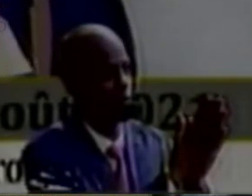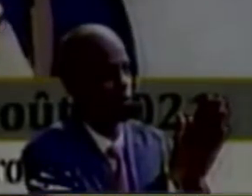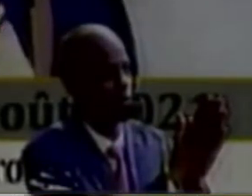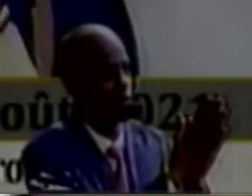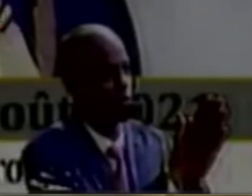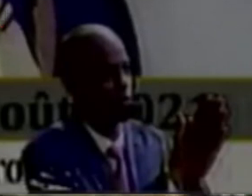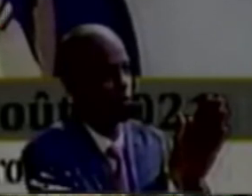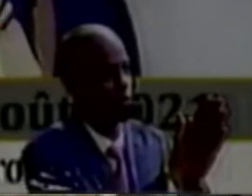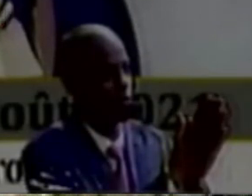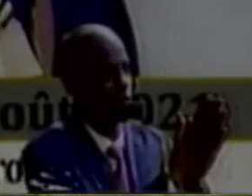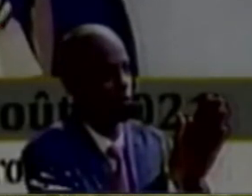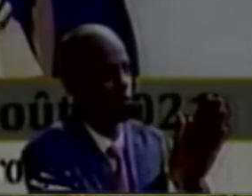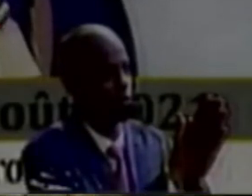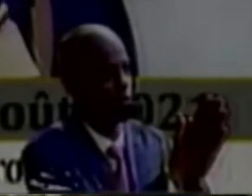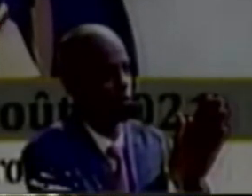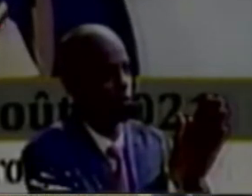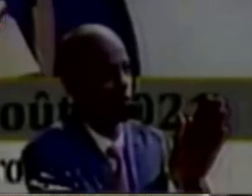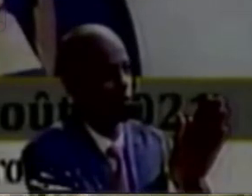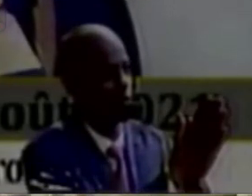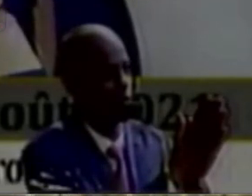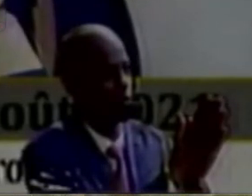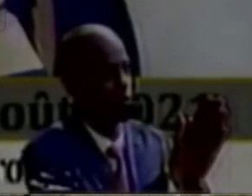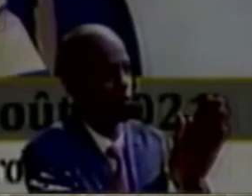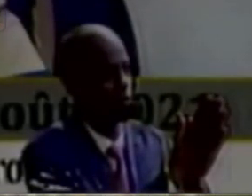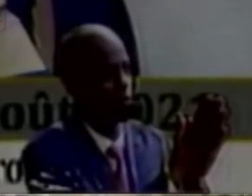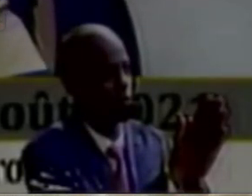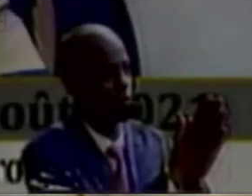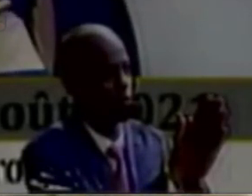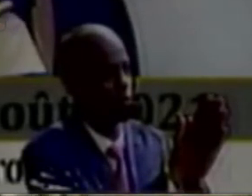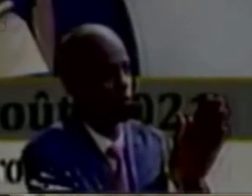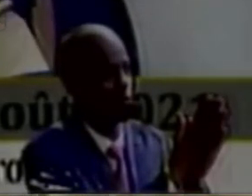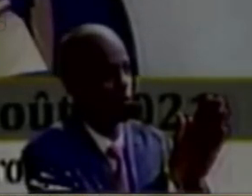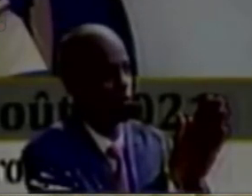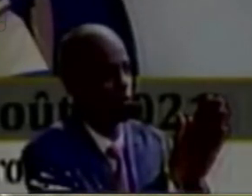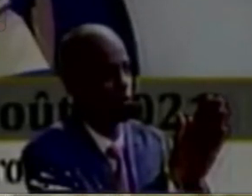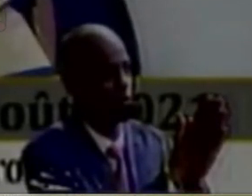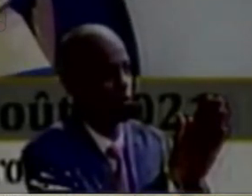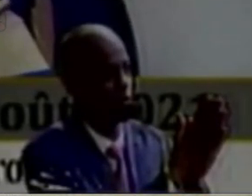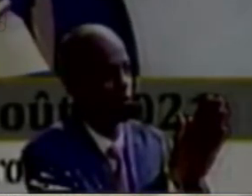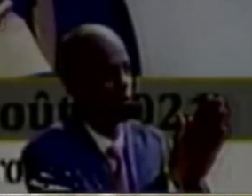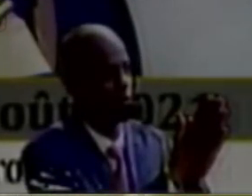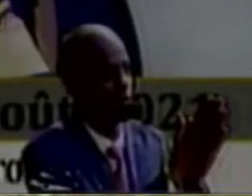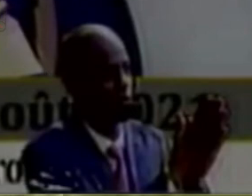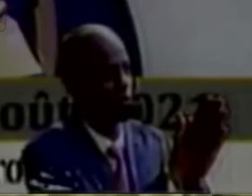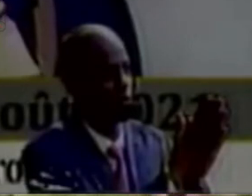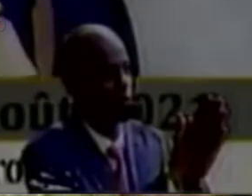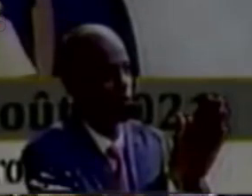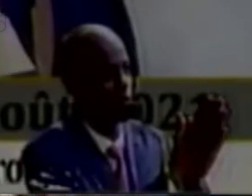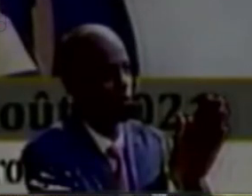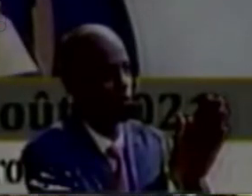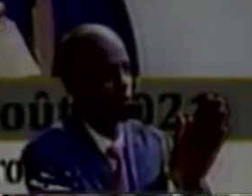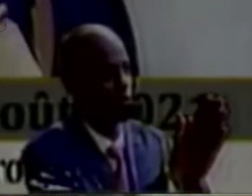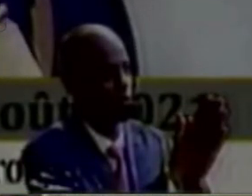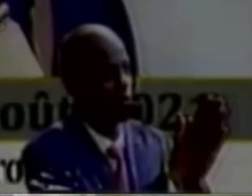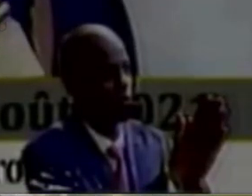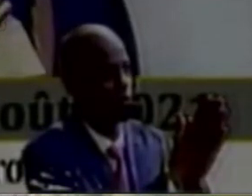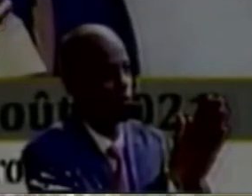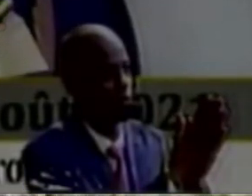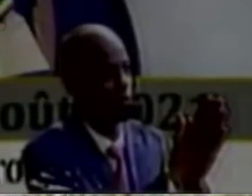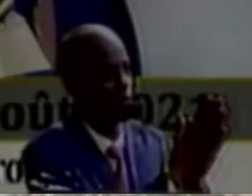N'a utilisé le tout pour nous capables rentrer en contact avec équipe ça. Avec yon moun qui placé dans